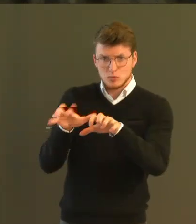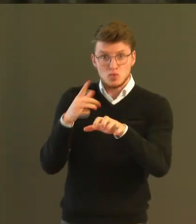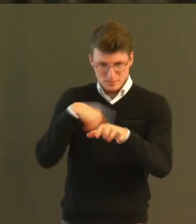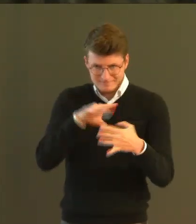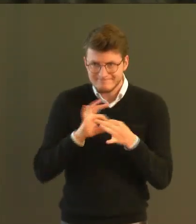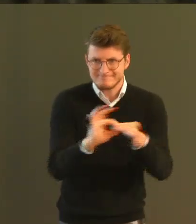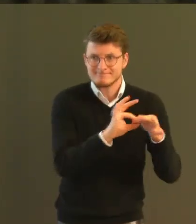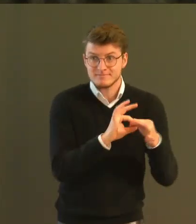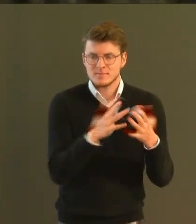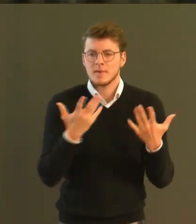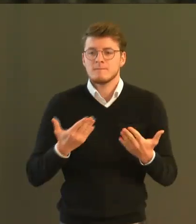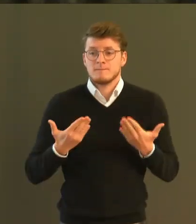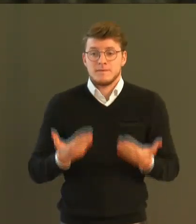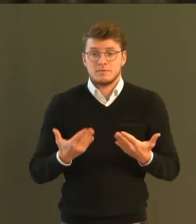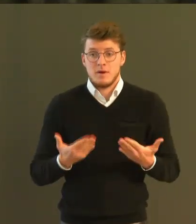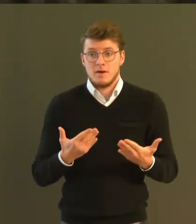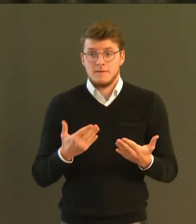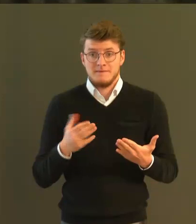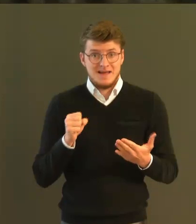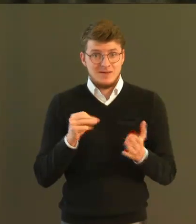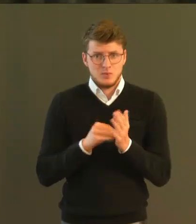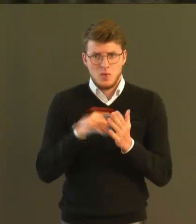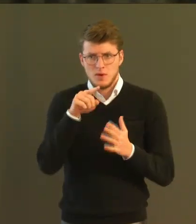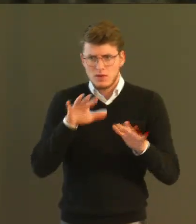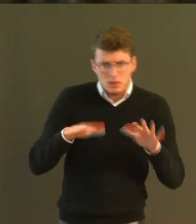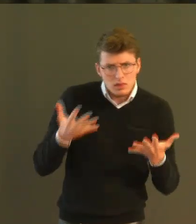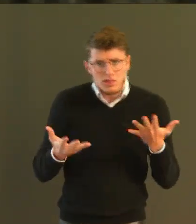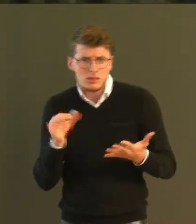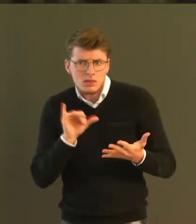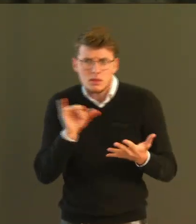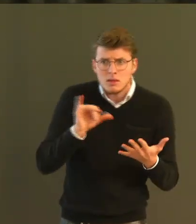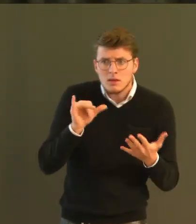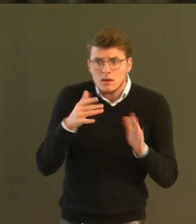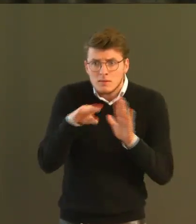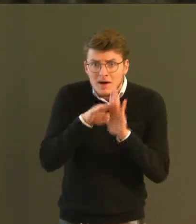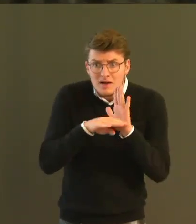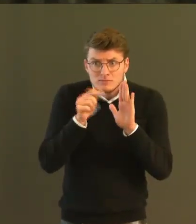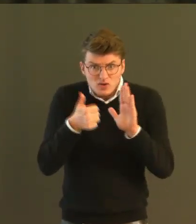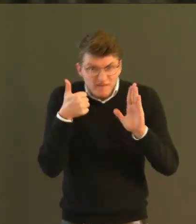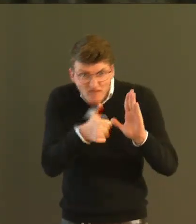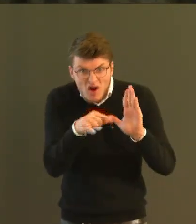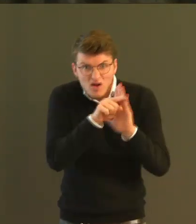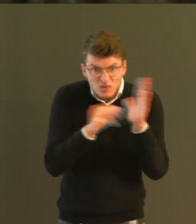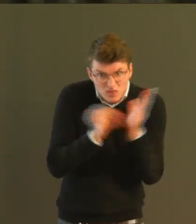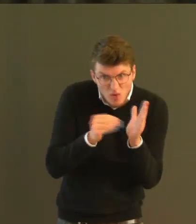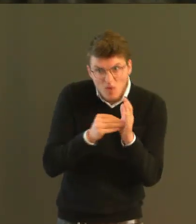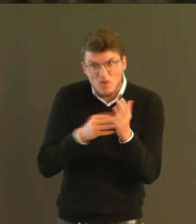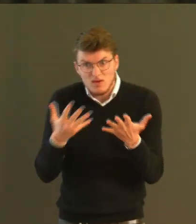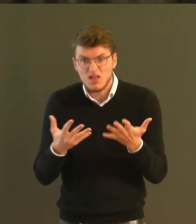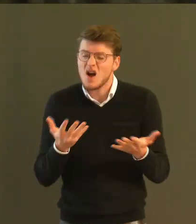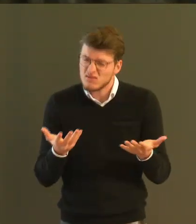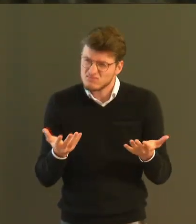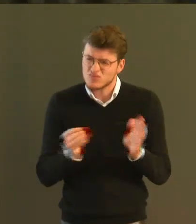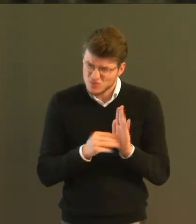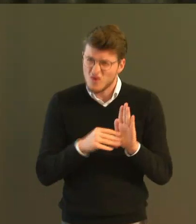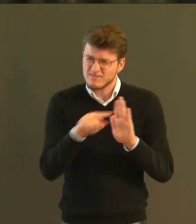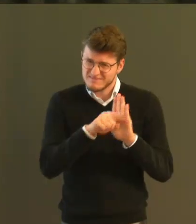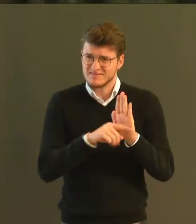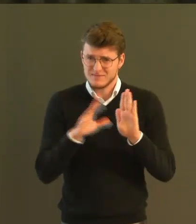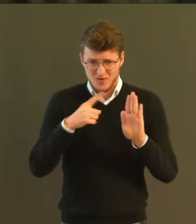vous écrit dans la ville martyre du site voici sur route mourir